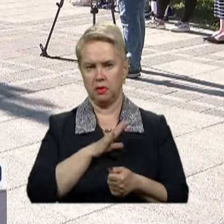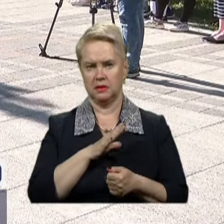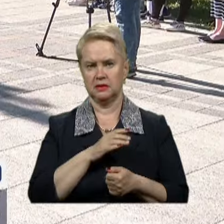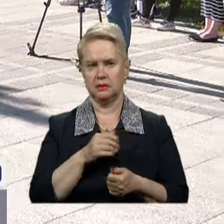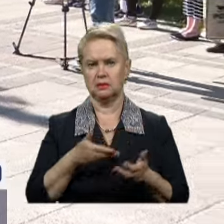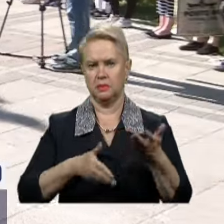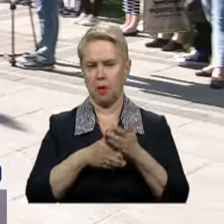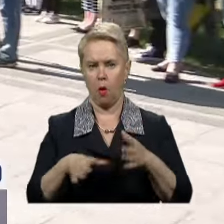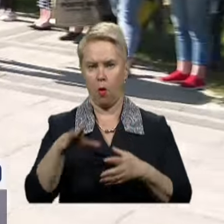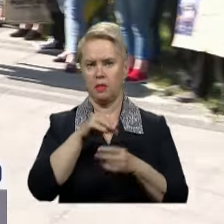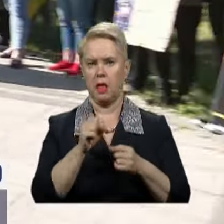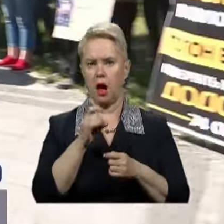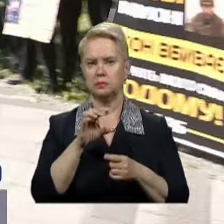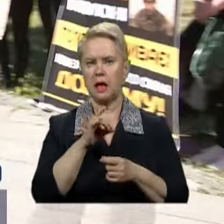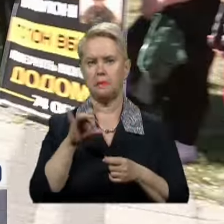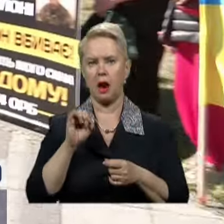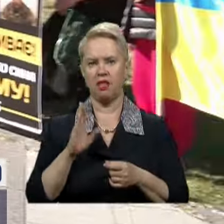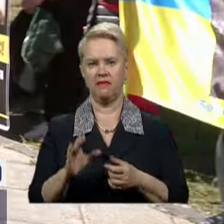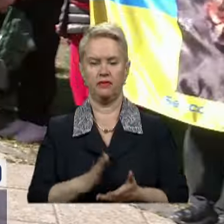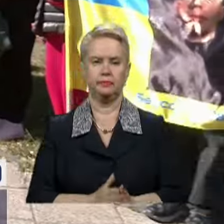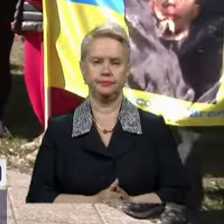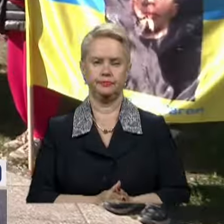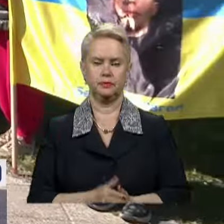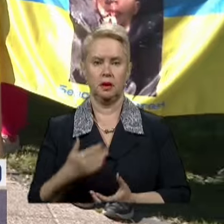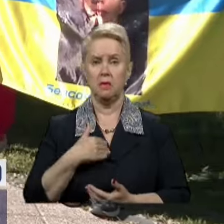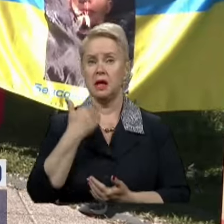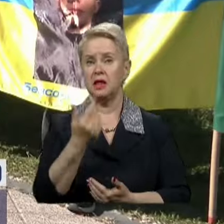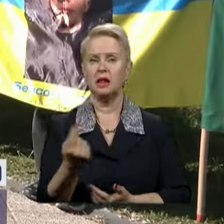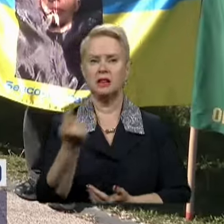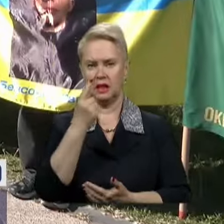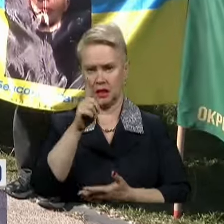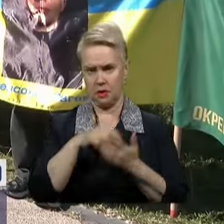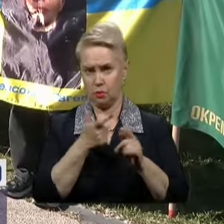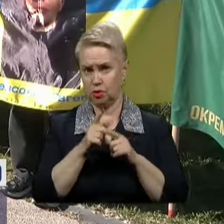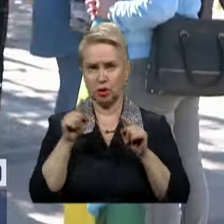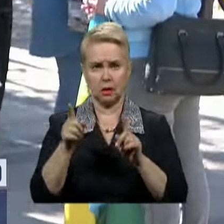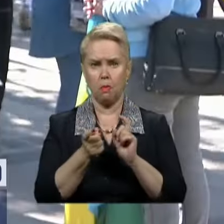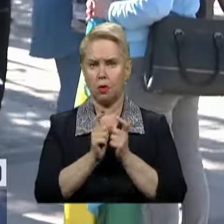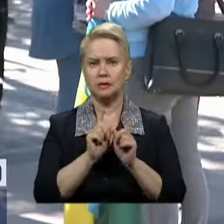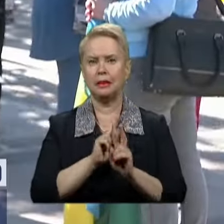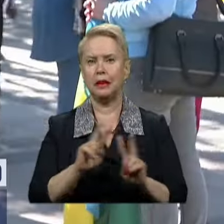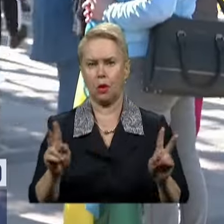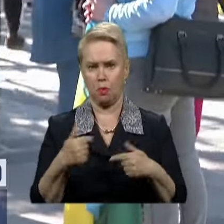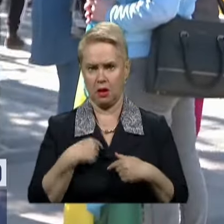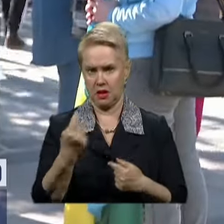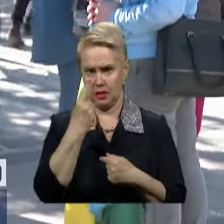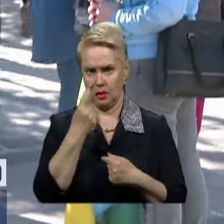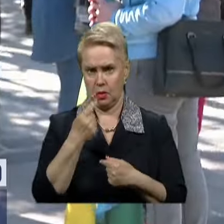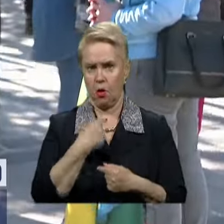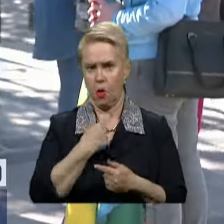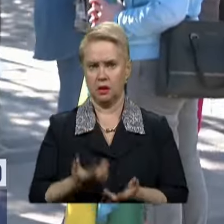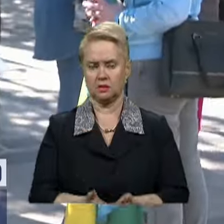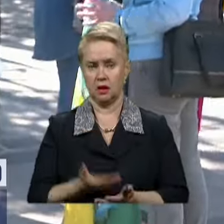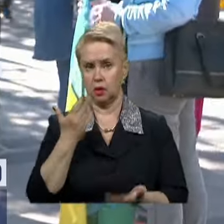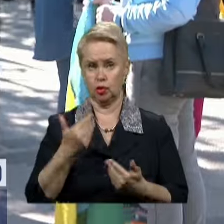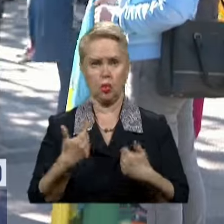за сприяння Об'єднаних Арабських Еміратів. Ми їх єдина надія. Більше за них боротись нікому. Ми їх єдиний голос.